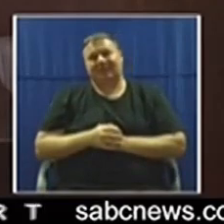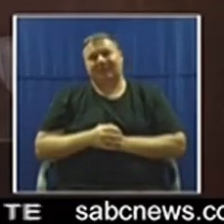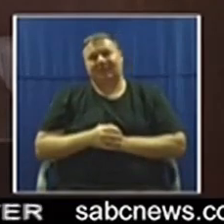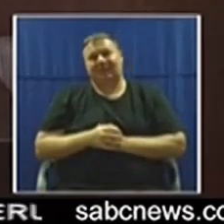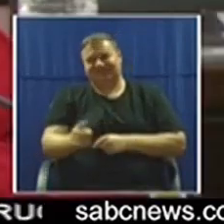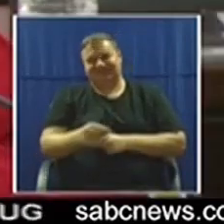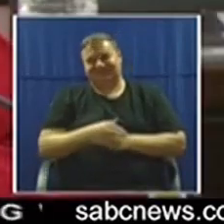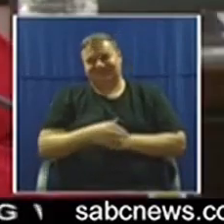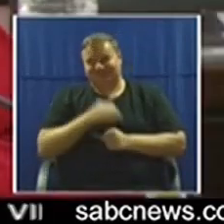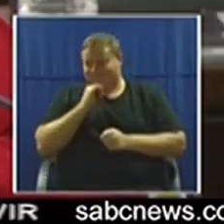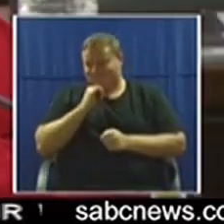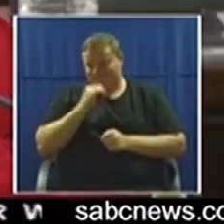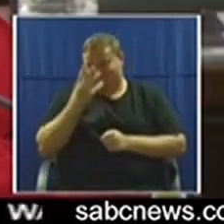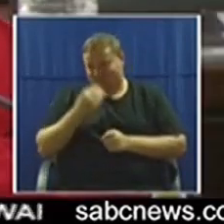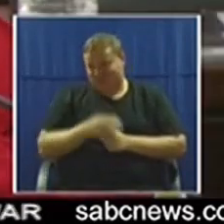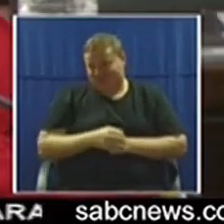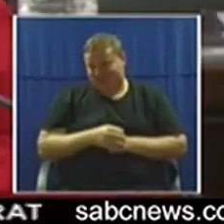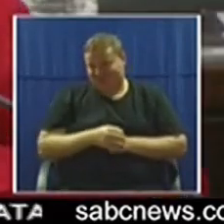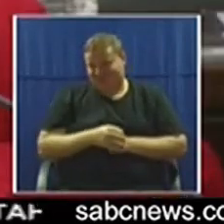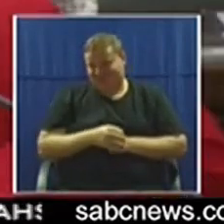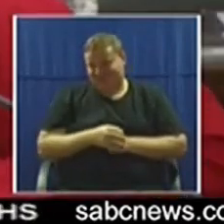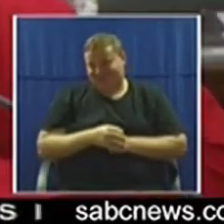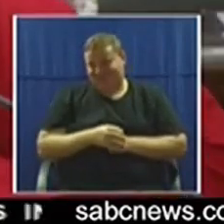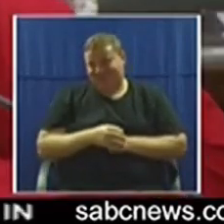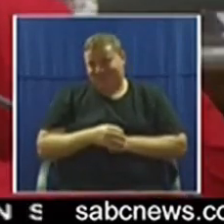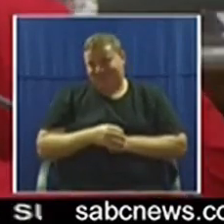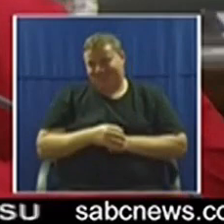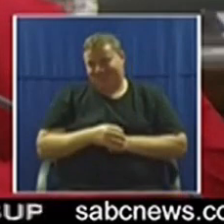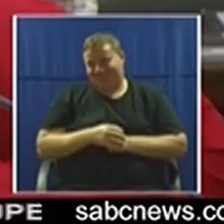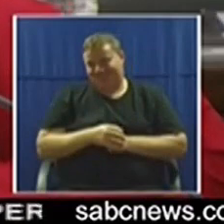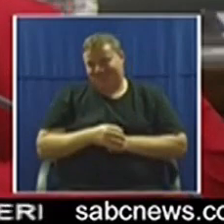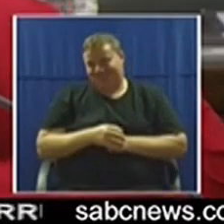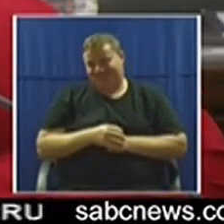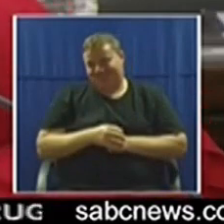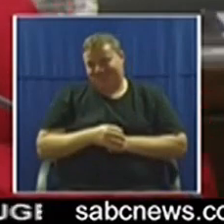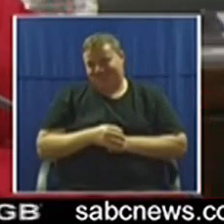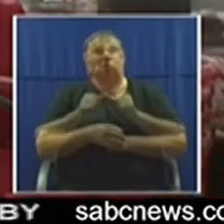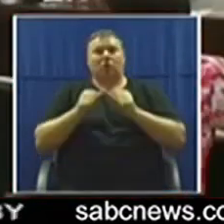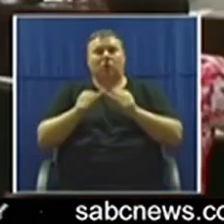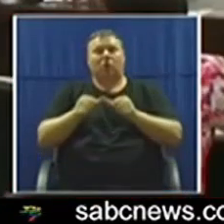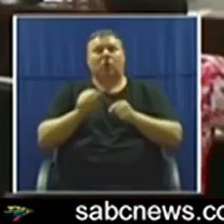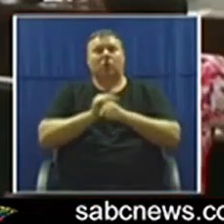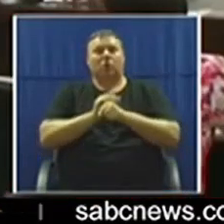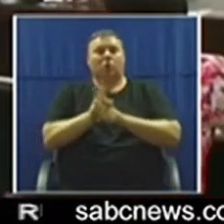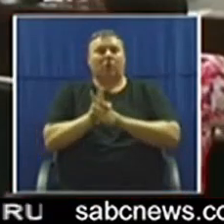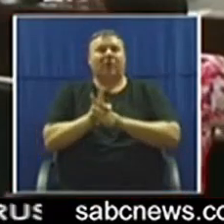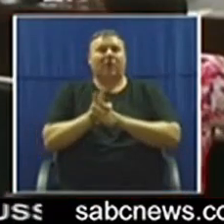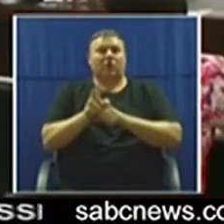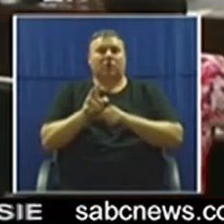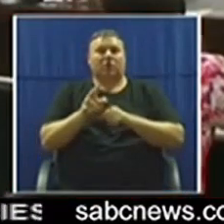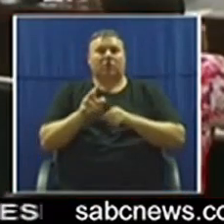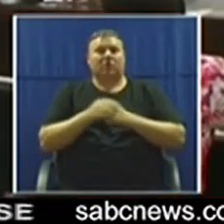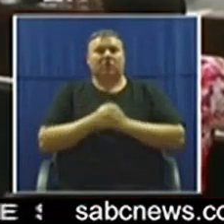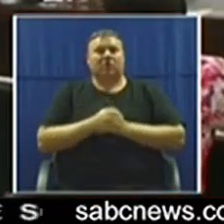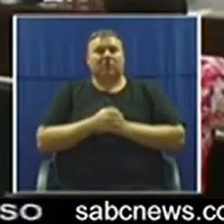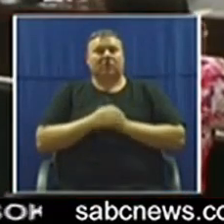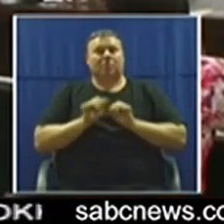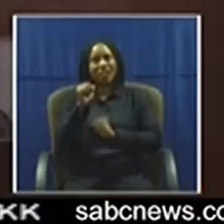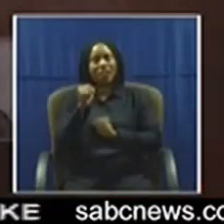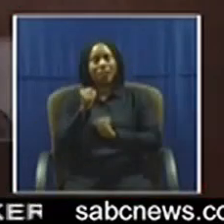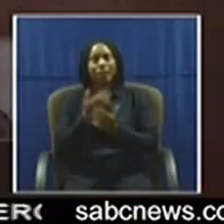9 steenkool-aangedrewe kragsentrale gaan teen 2035 sluit en hertoegerus word vir hernubare